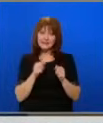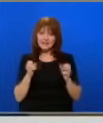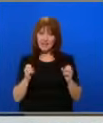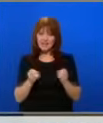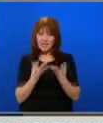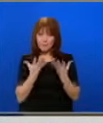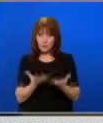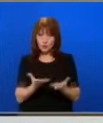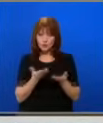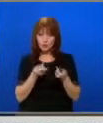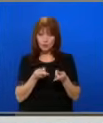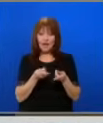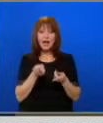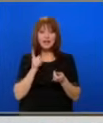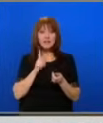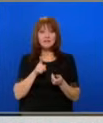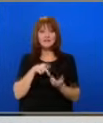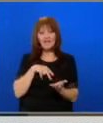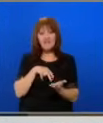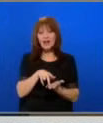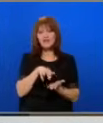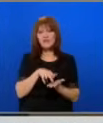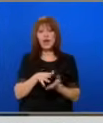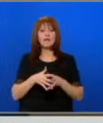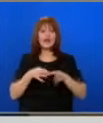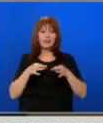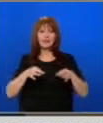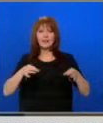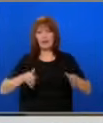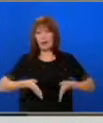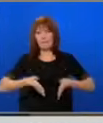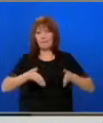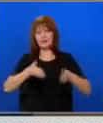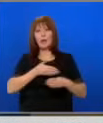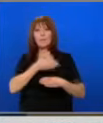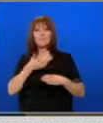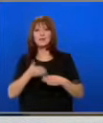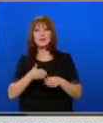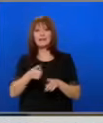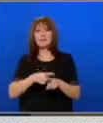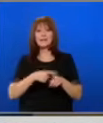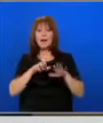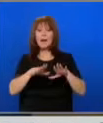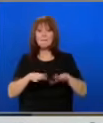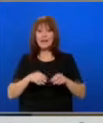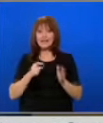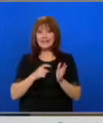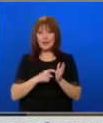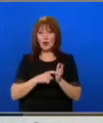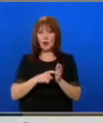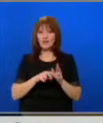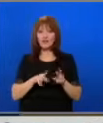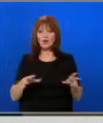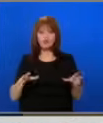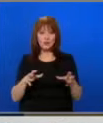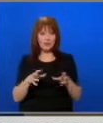възможно, беше извървян доста дълъг път през последните месеци. приетите закони в Народното събрание, работата